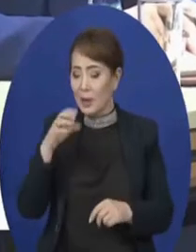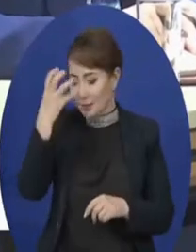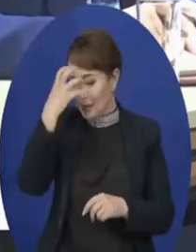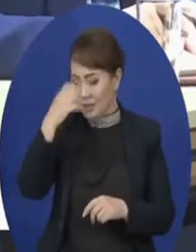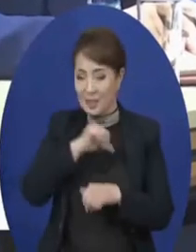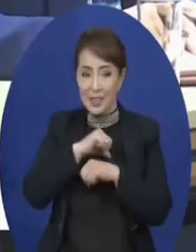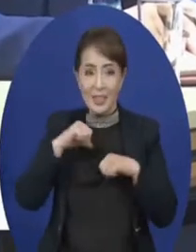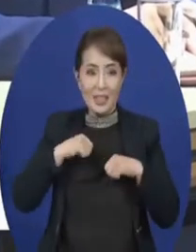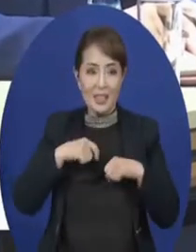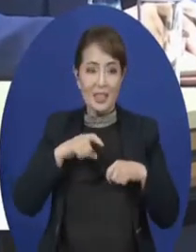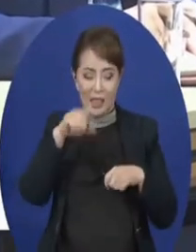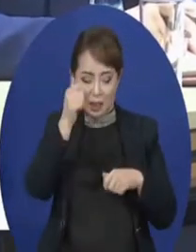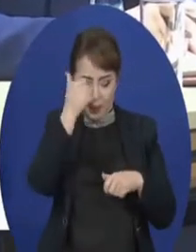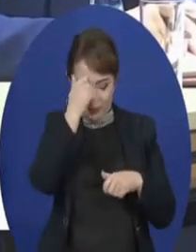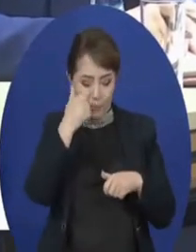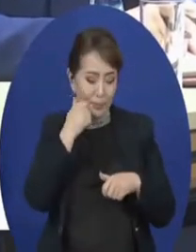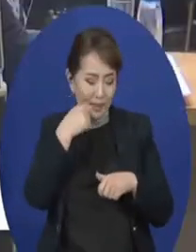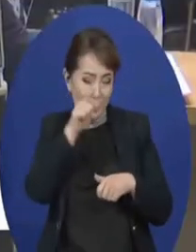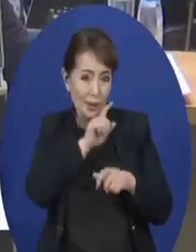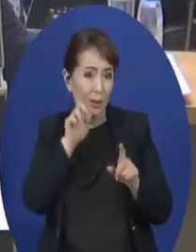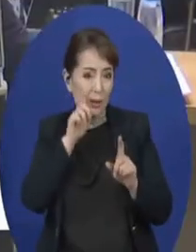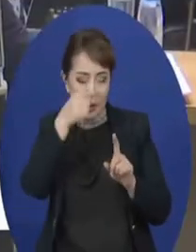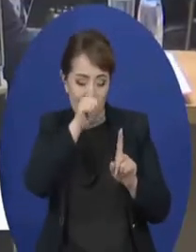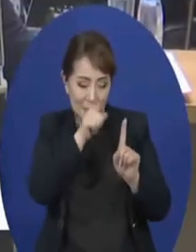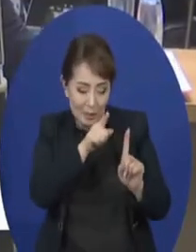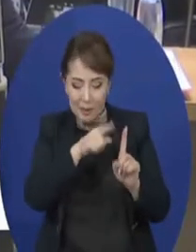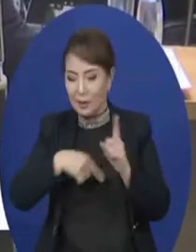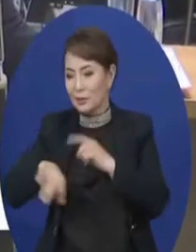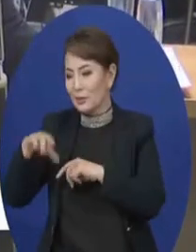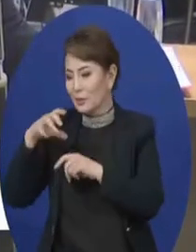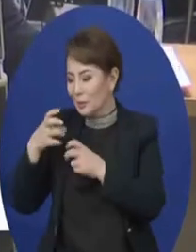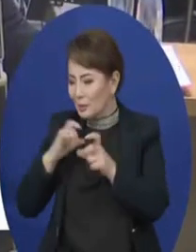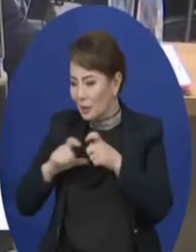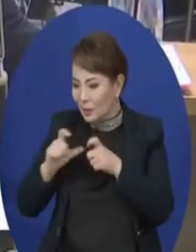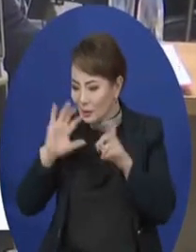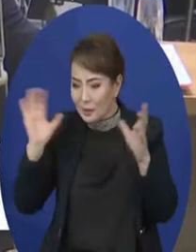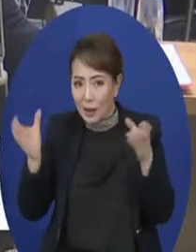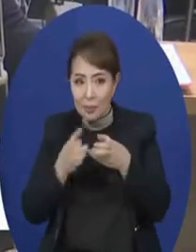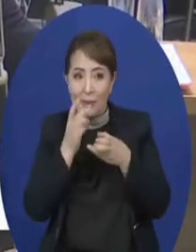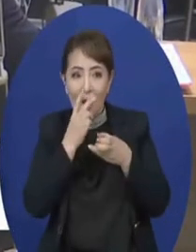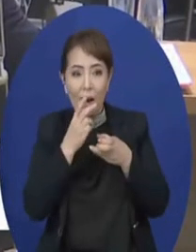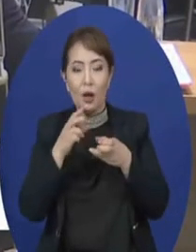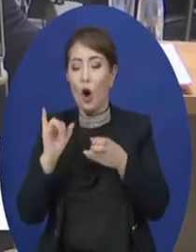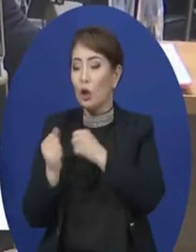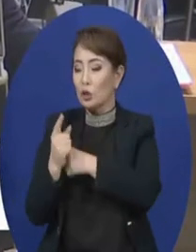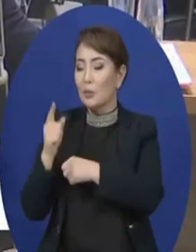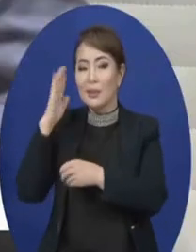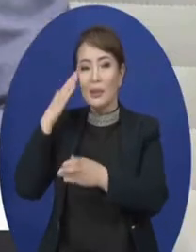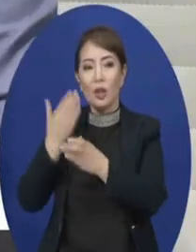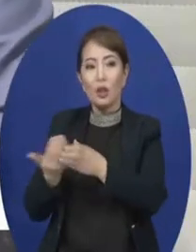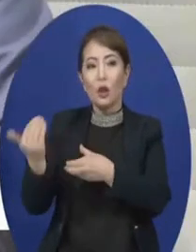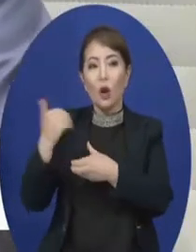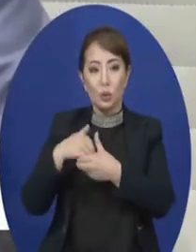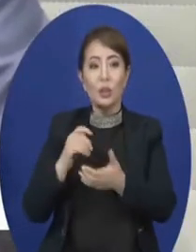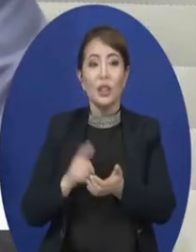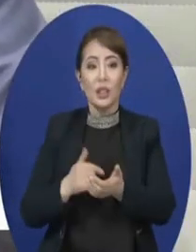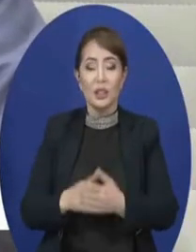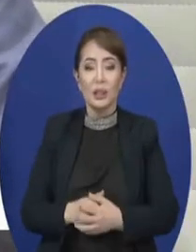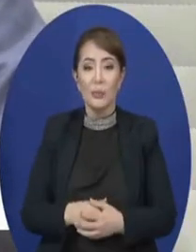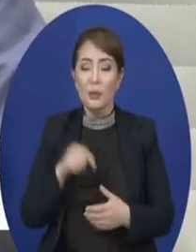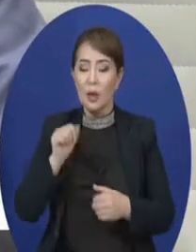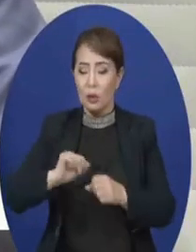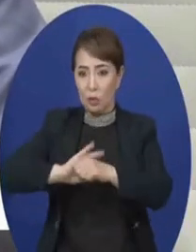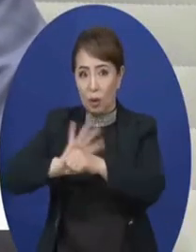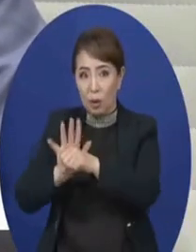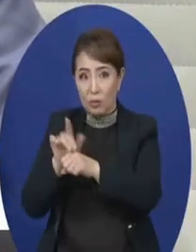иргэдийн эрүүл мэнд эдийн засгийг давхар харж ажиллана. Энэ чиглэлд онцгой байдлынхан ч саналаа тусгуулах шаардлагатай болж байна. Цар тахлыг